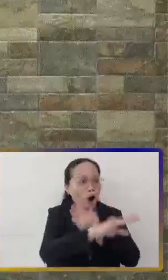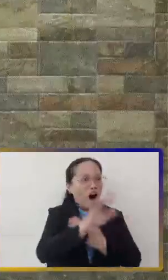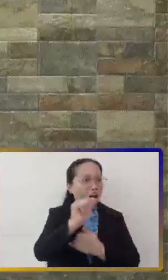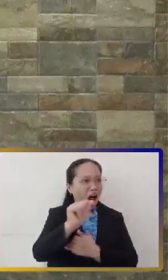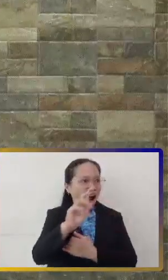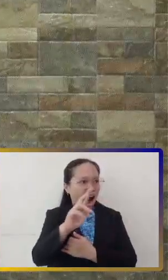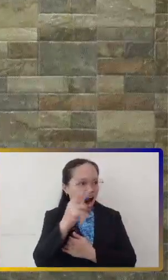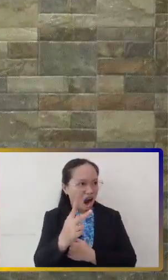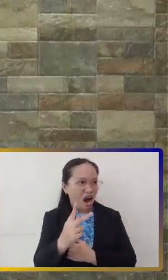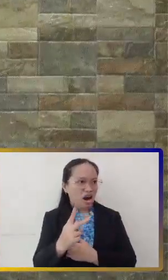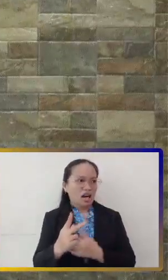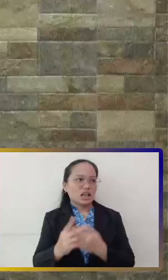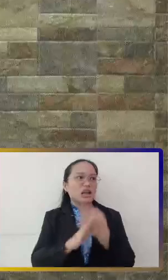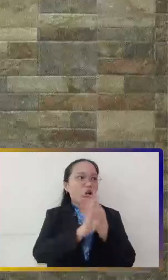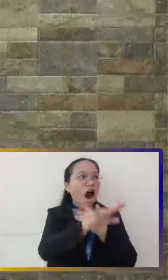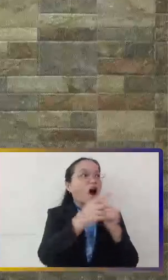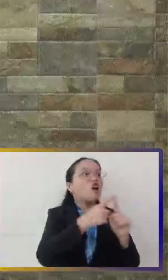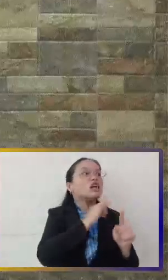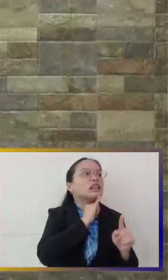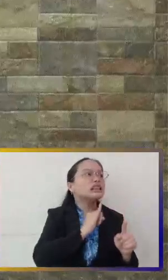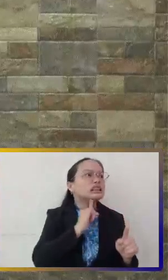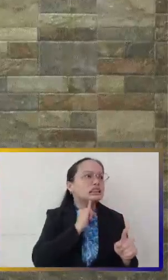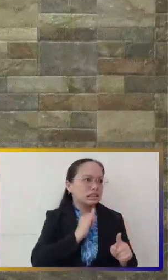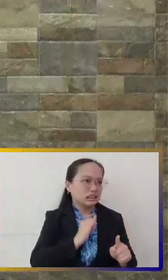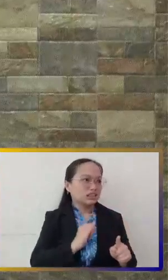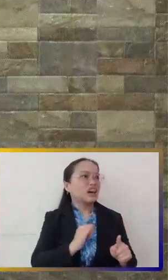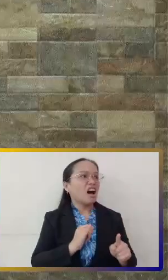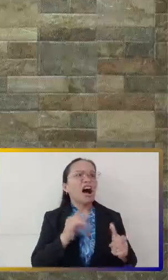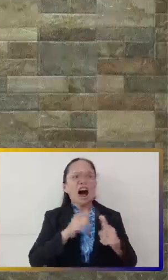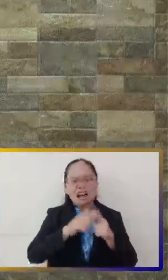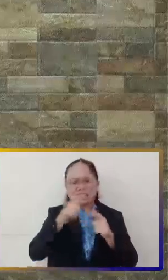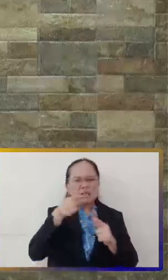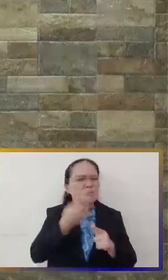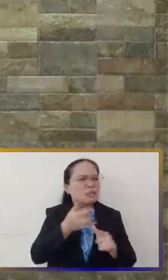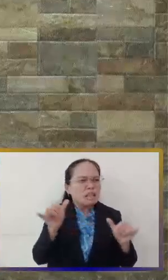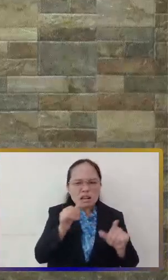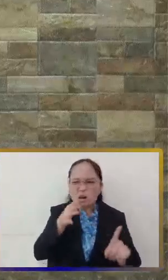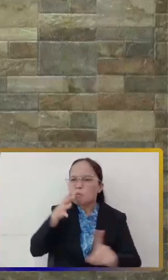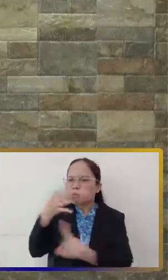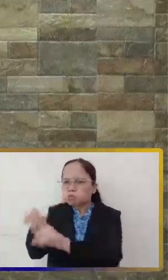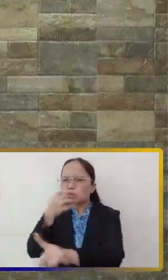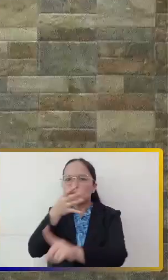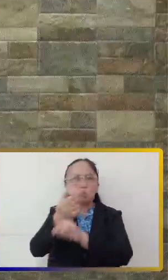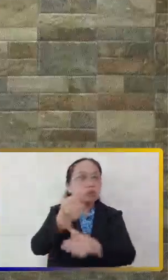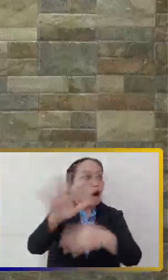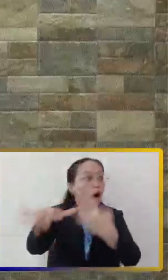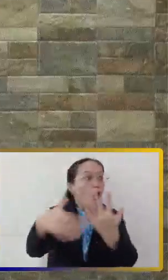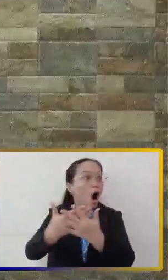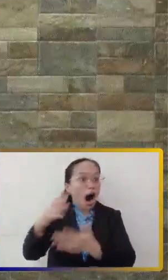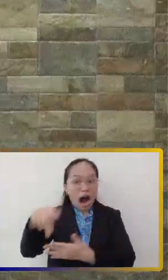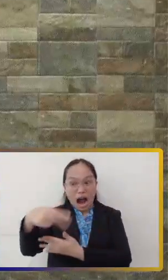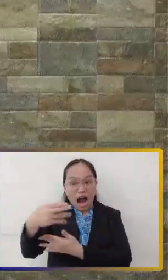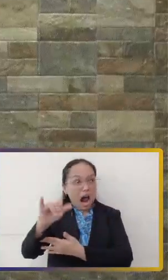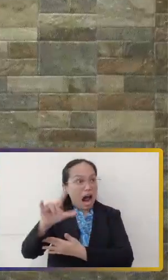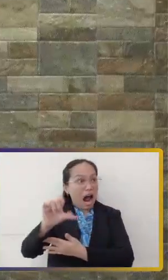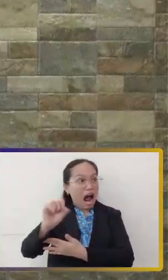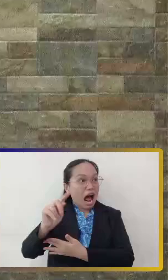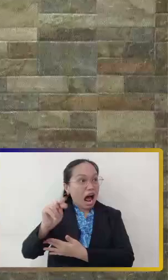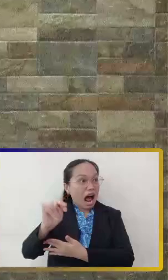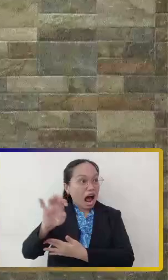nasusundan niyo po ako mga kapatid. And so, na nakabalik sa kanila, sinundo po yan sa